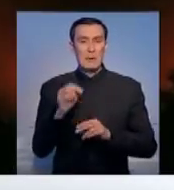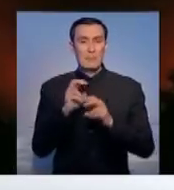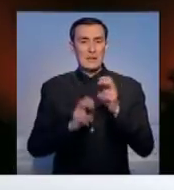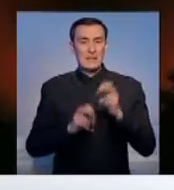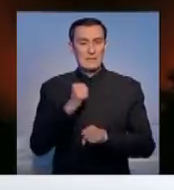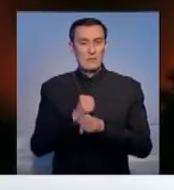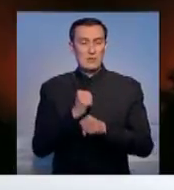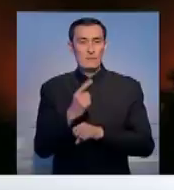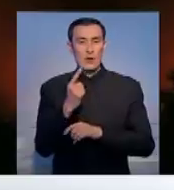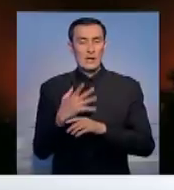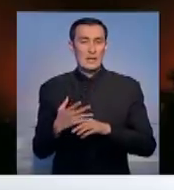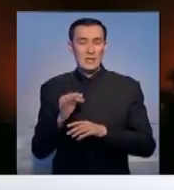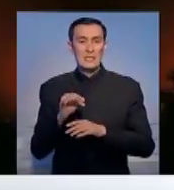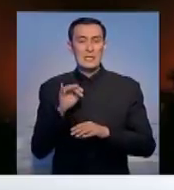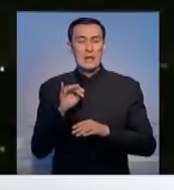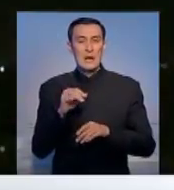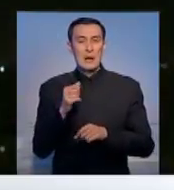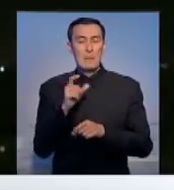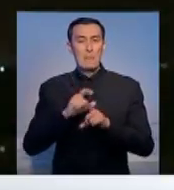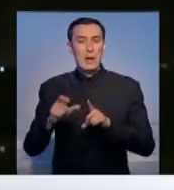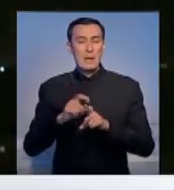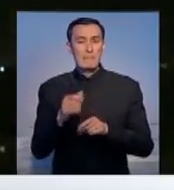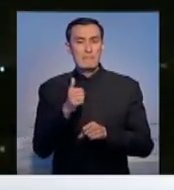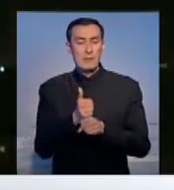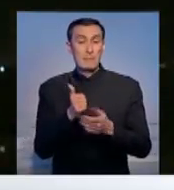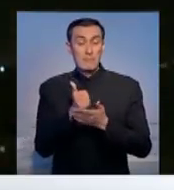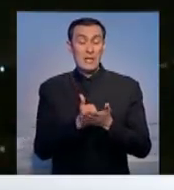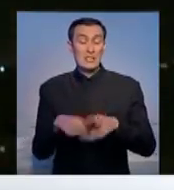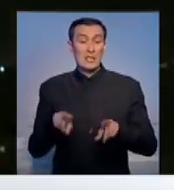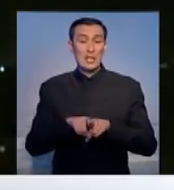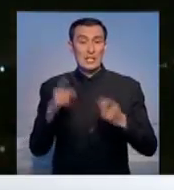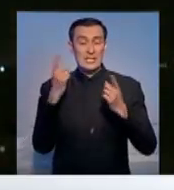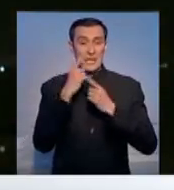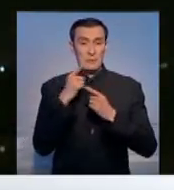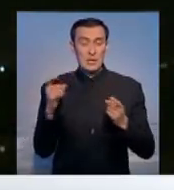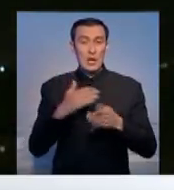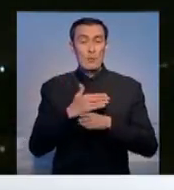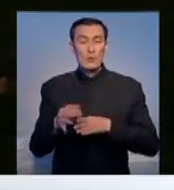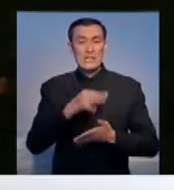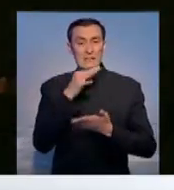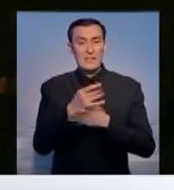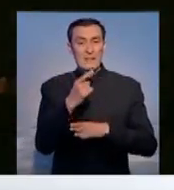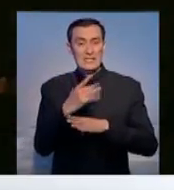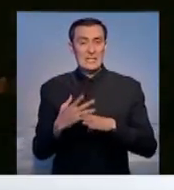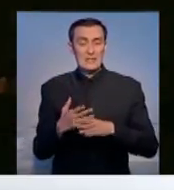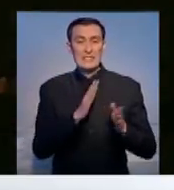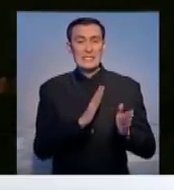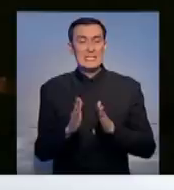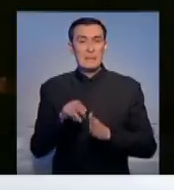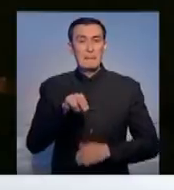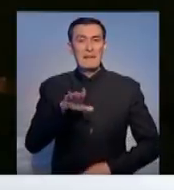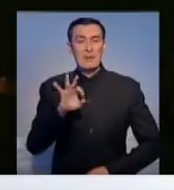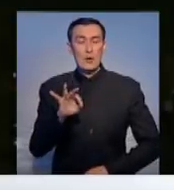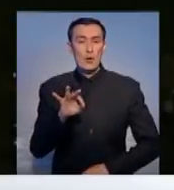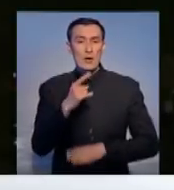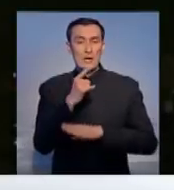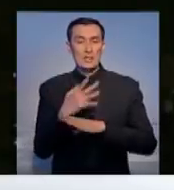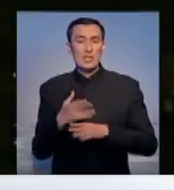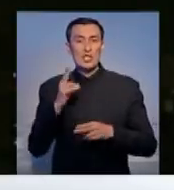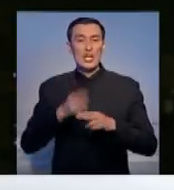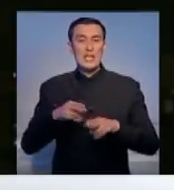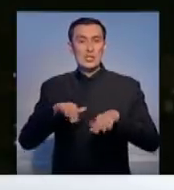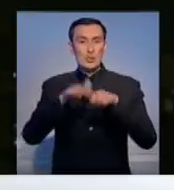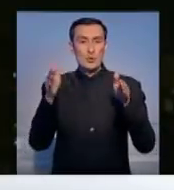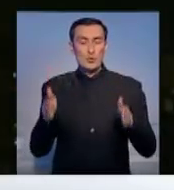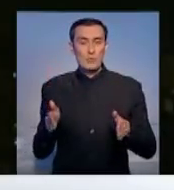производству оружия и склад боеприпасов. В военном ведомстве также сообщили, что после ответного обстрела система ПВО Израиля «Железный